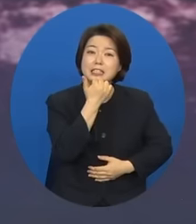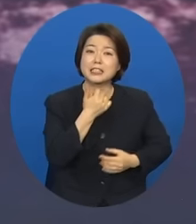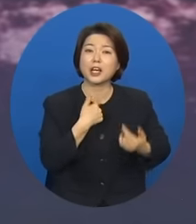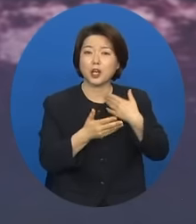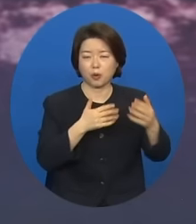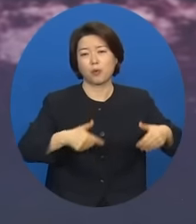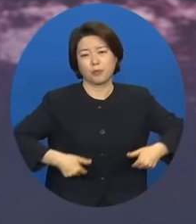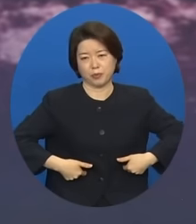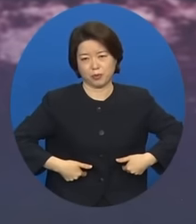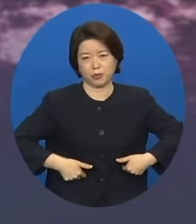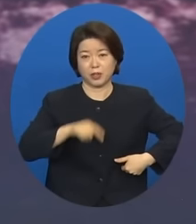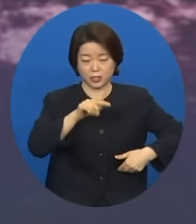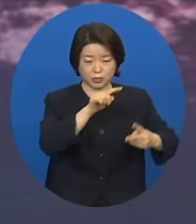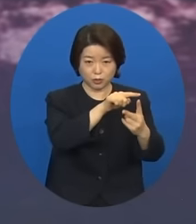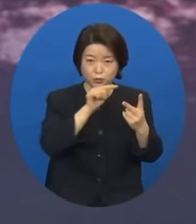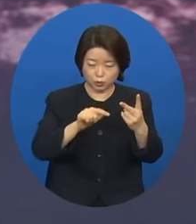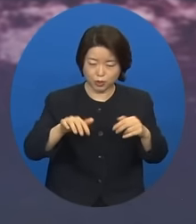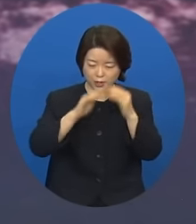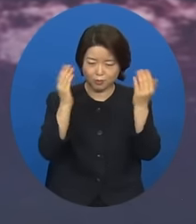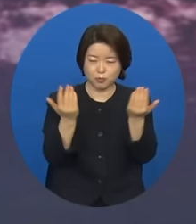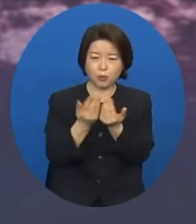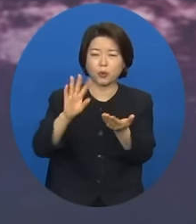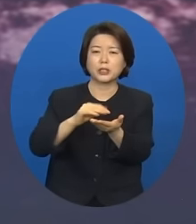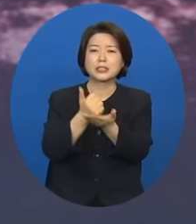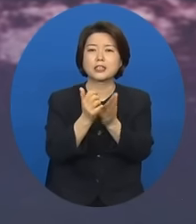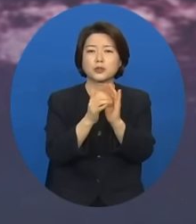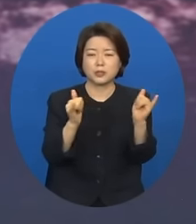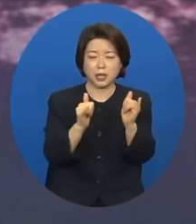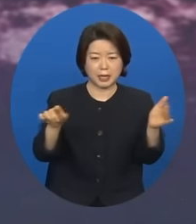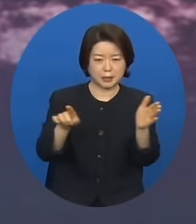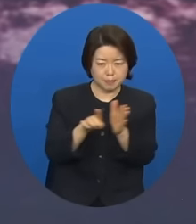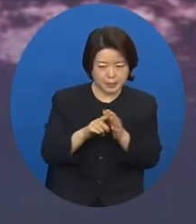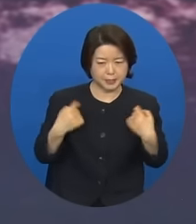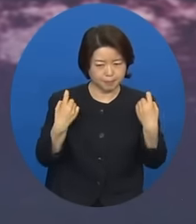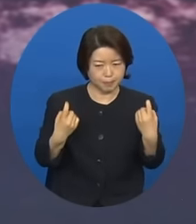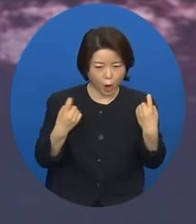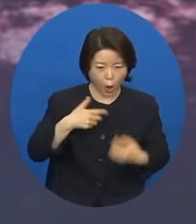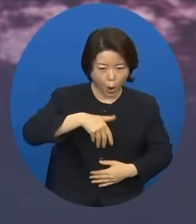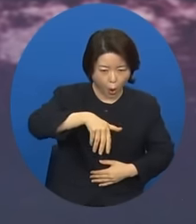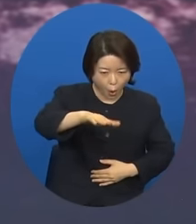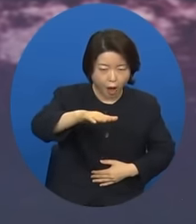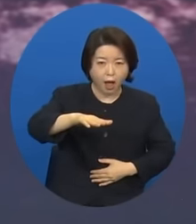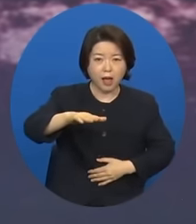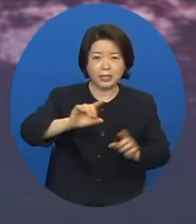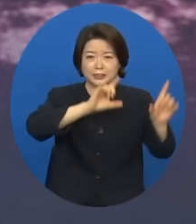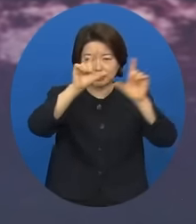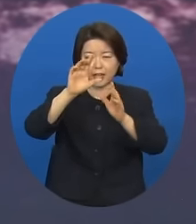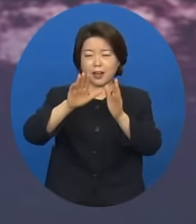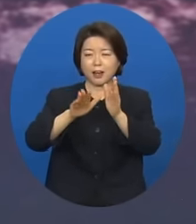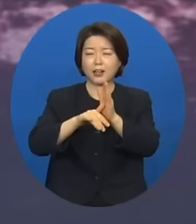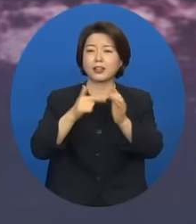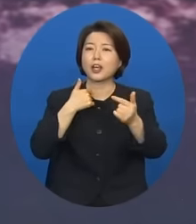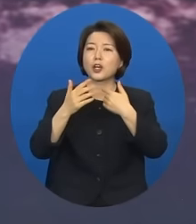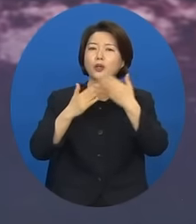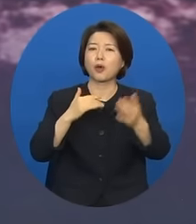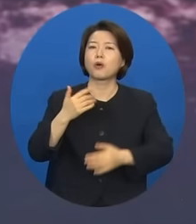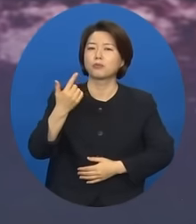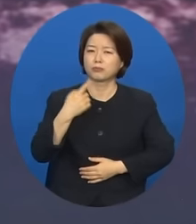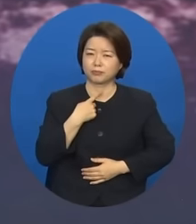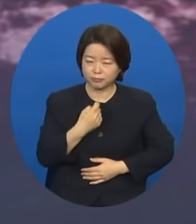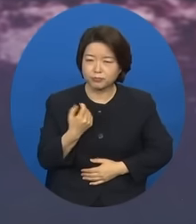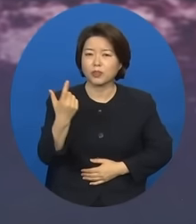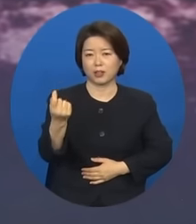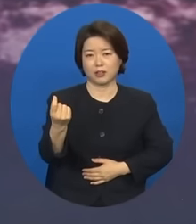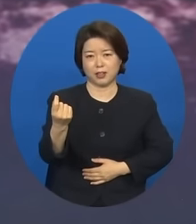모든 그리스도인들에게 신앙의 여정 가운데 믿음의 여정 가운데 겪는 경험들이 떠날 때가